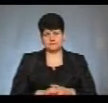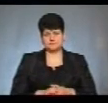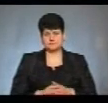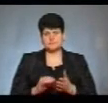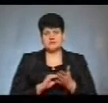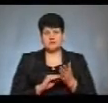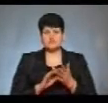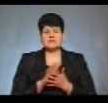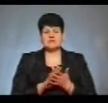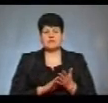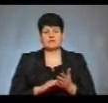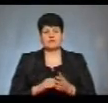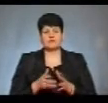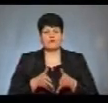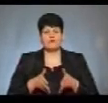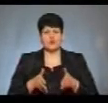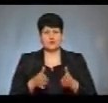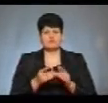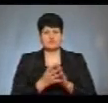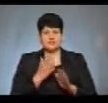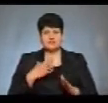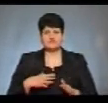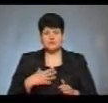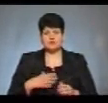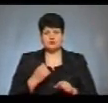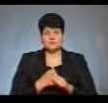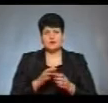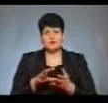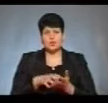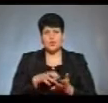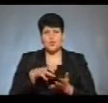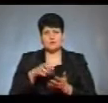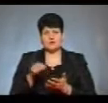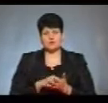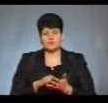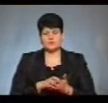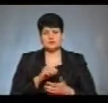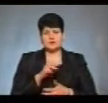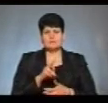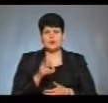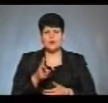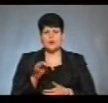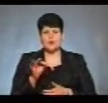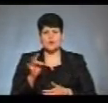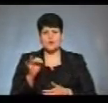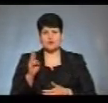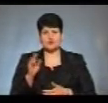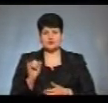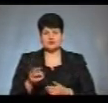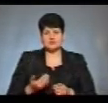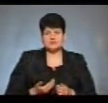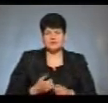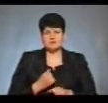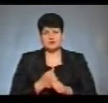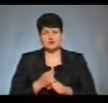Заповнюють заяви в холі. У цій черзі люди чекають, щоб зробити копії документів. Мирослава Горощук з Івано-Франківська. Зараз живе і працює